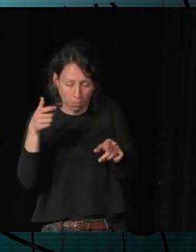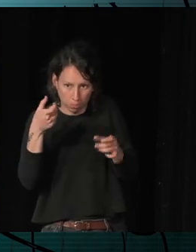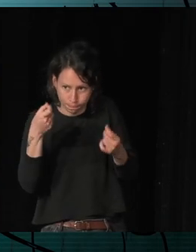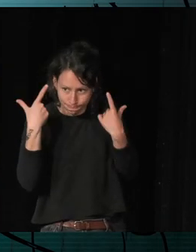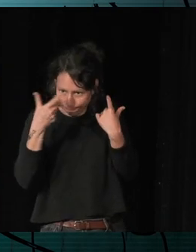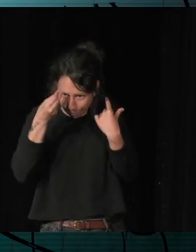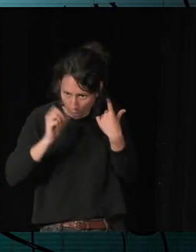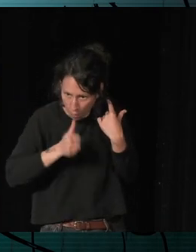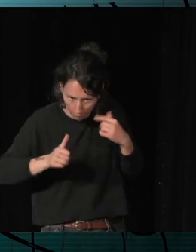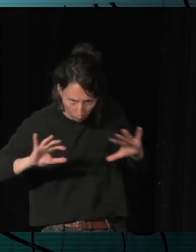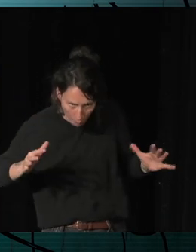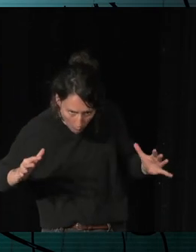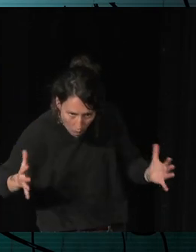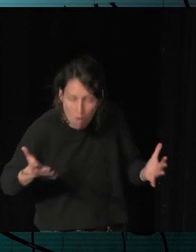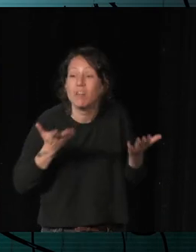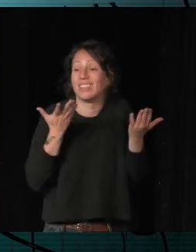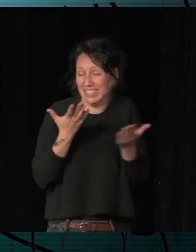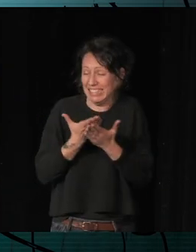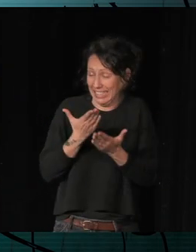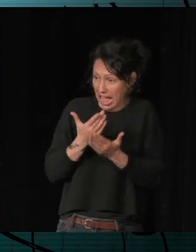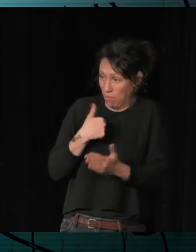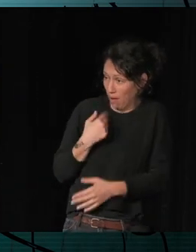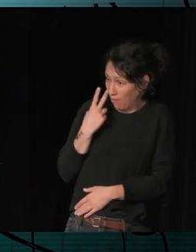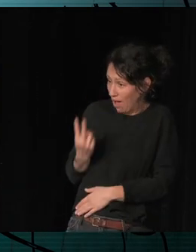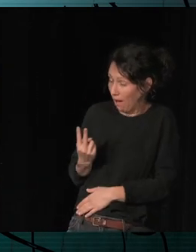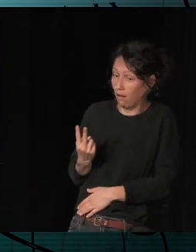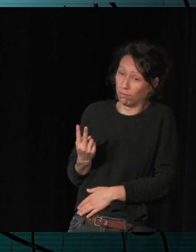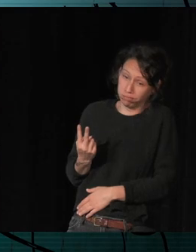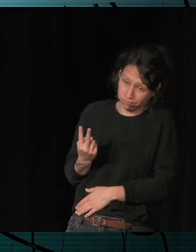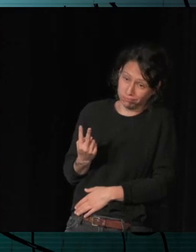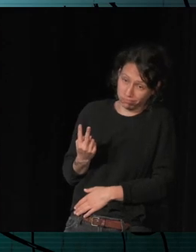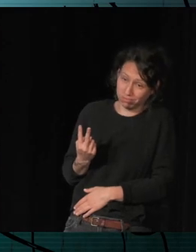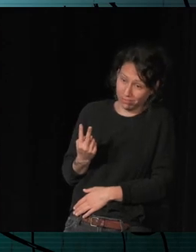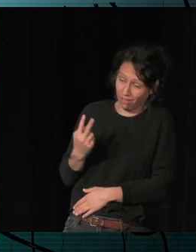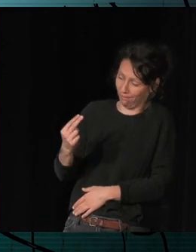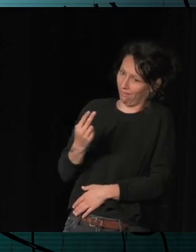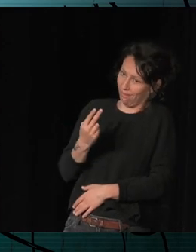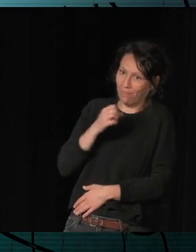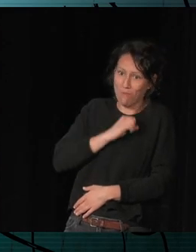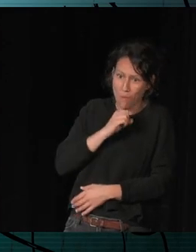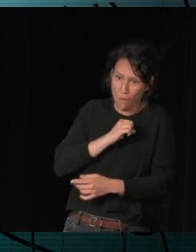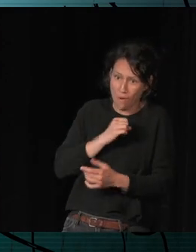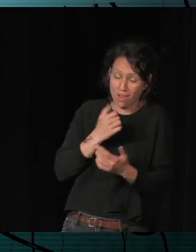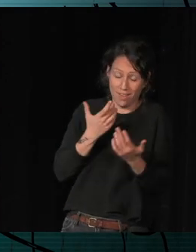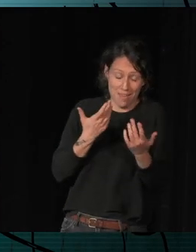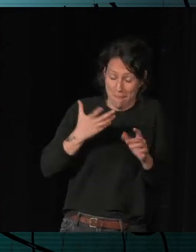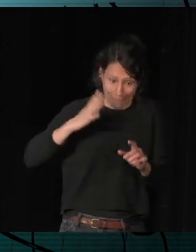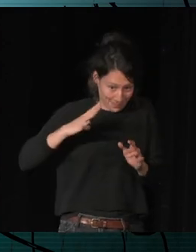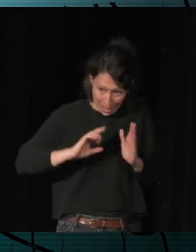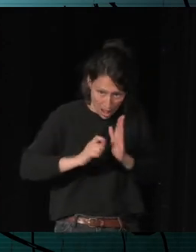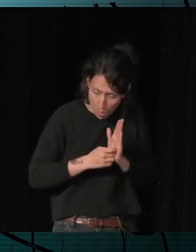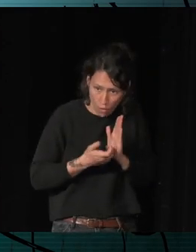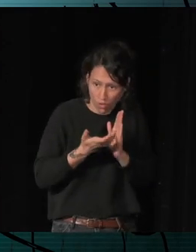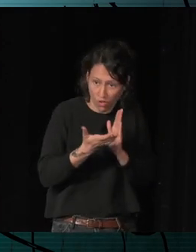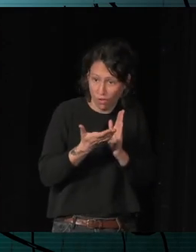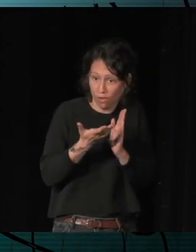et ça ça fait mal parce que du coup en fait le jeu n'est plus accessible euh parce que c'est toute une interface clavier plus quelques parties prix qui était un peu bizarre avec